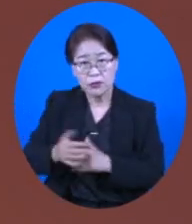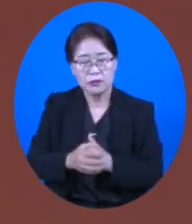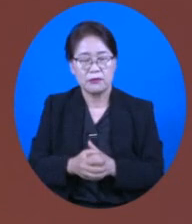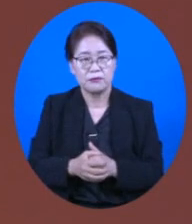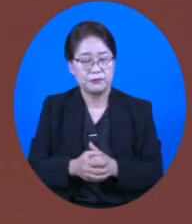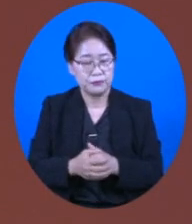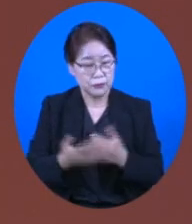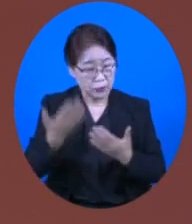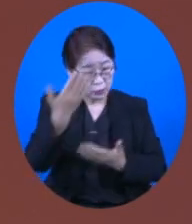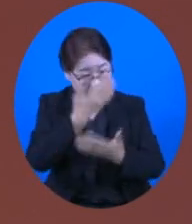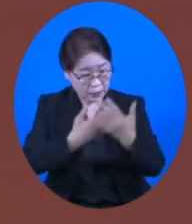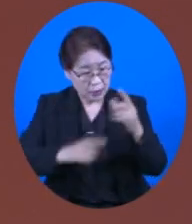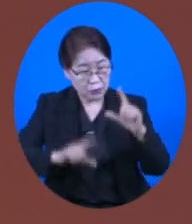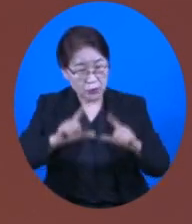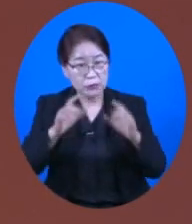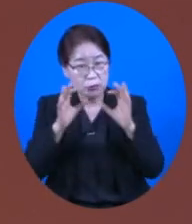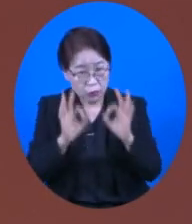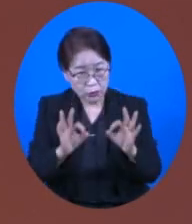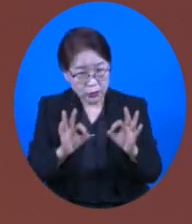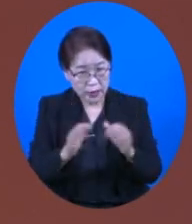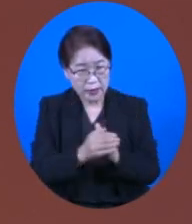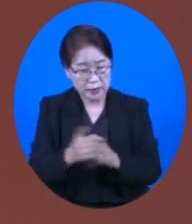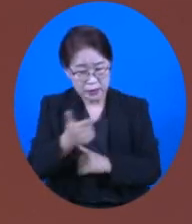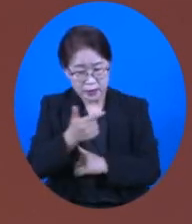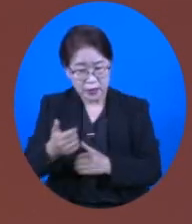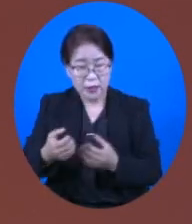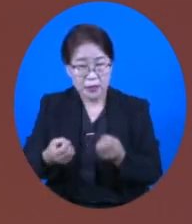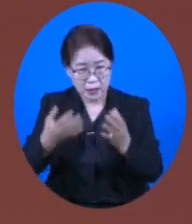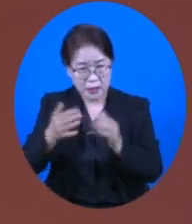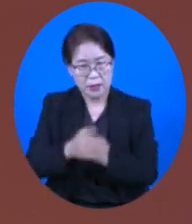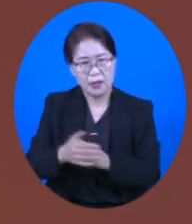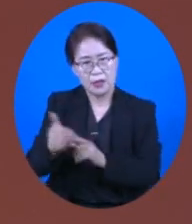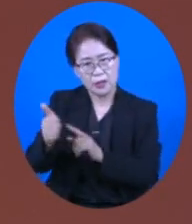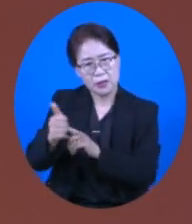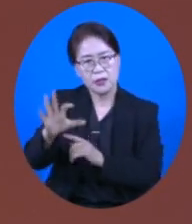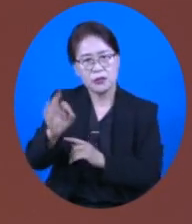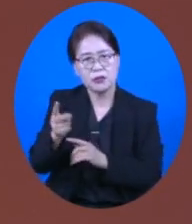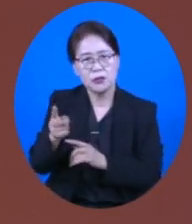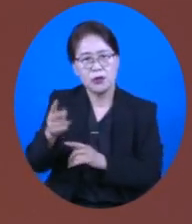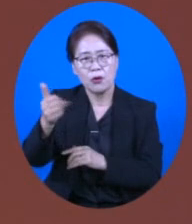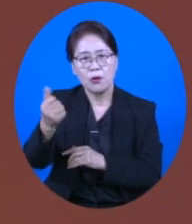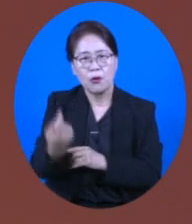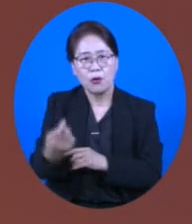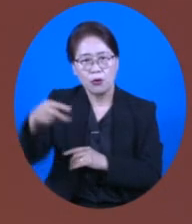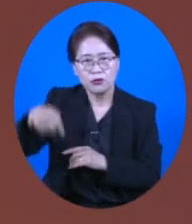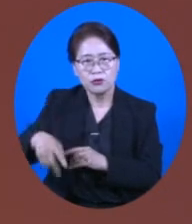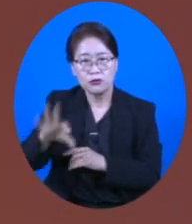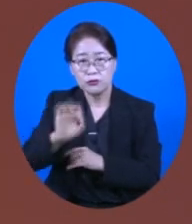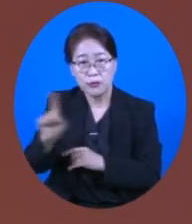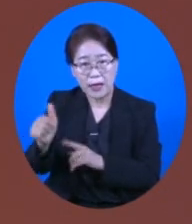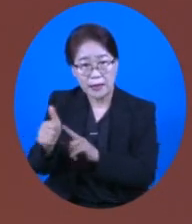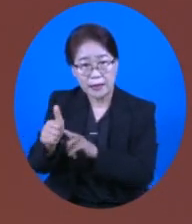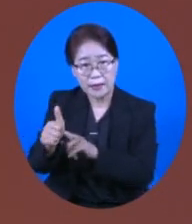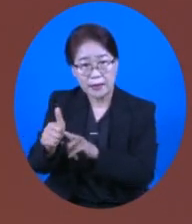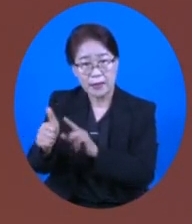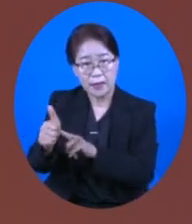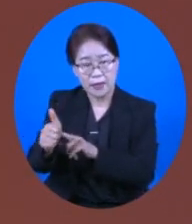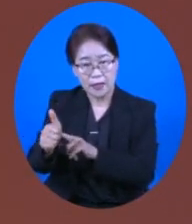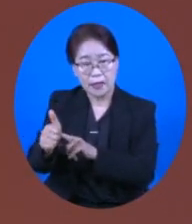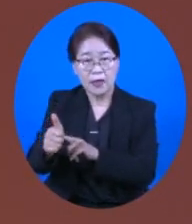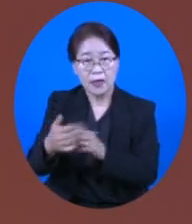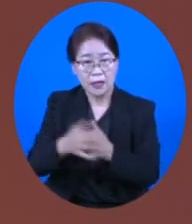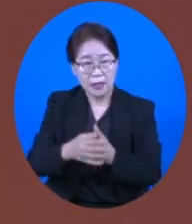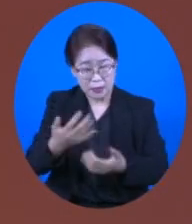되면 대제사장 여호수아가 여호와의 천사 앞에 서 있고요, 그리고